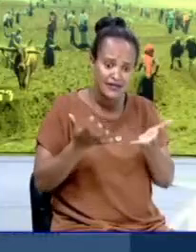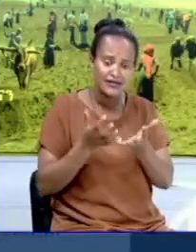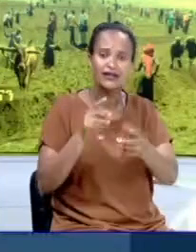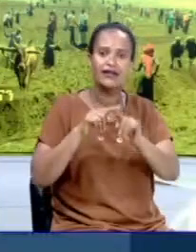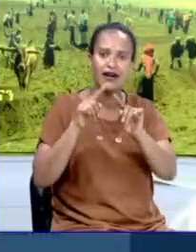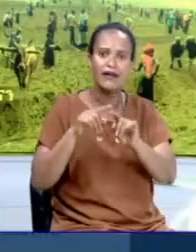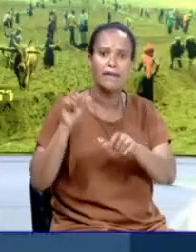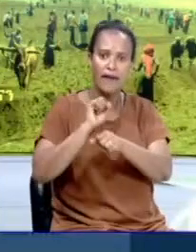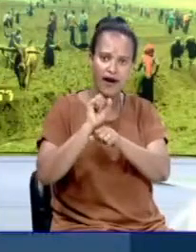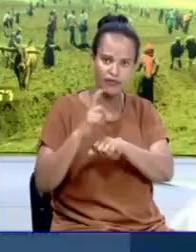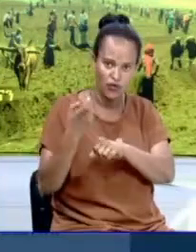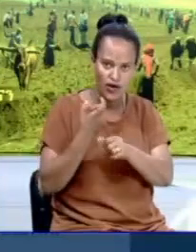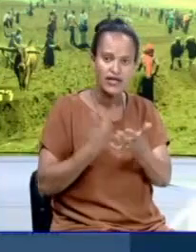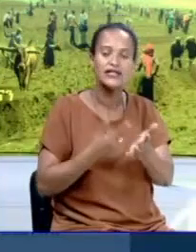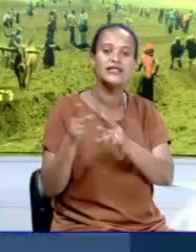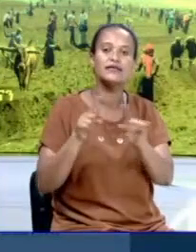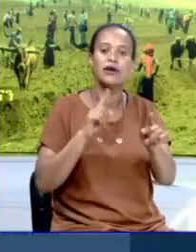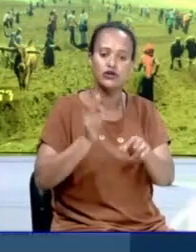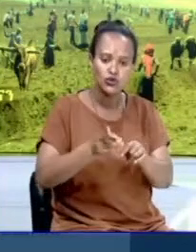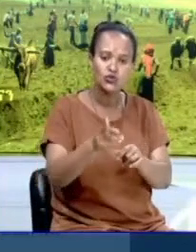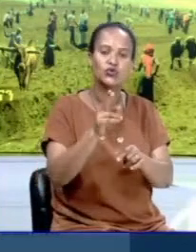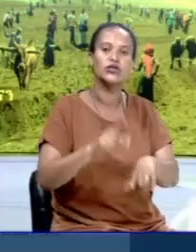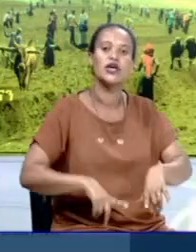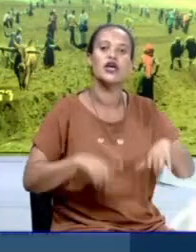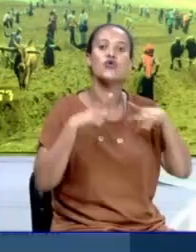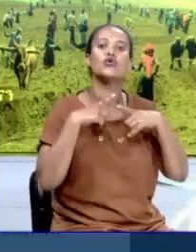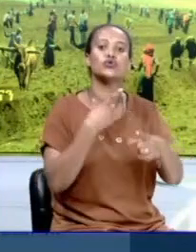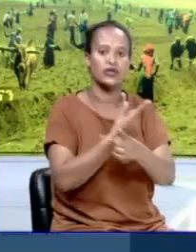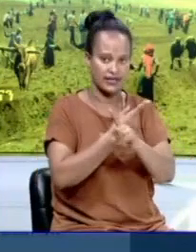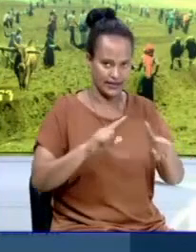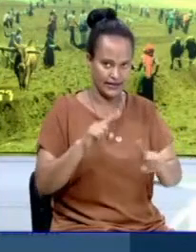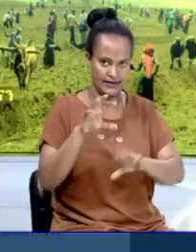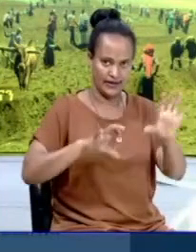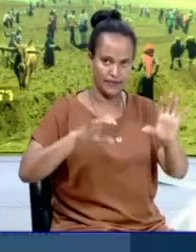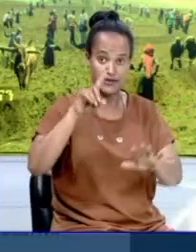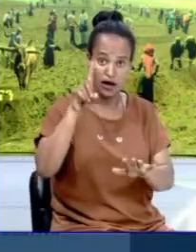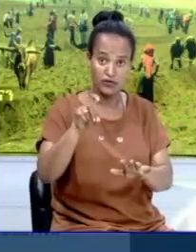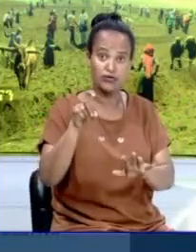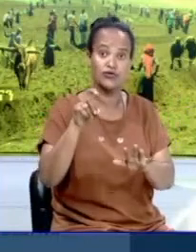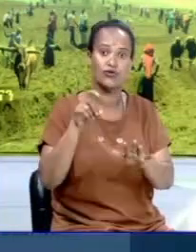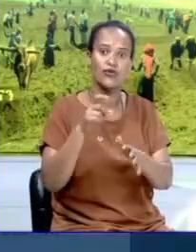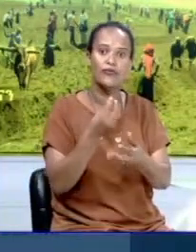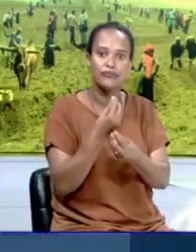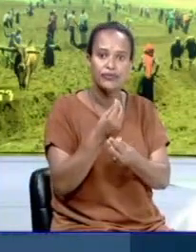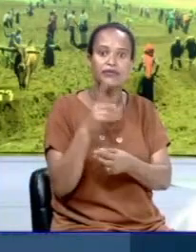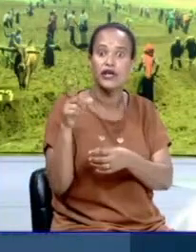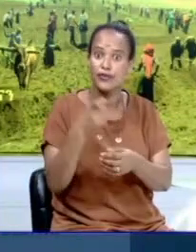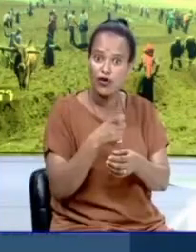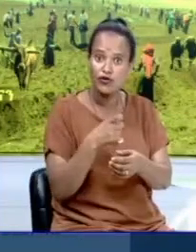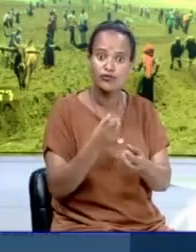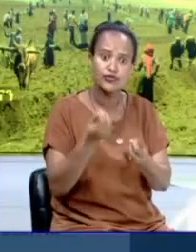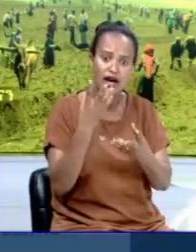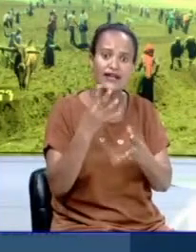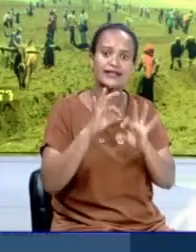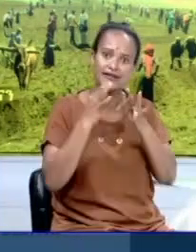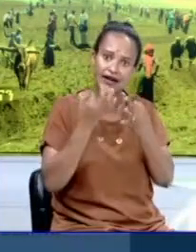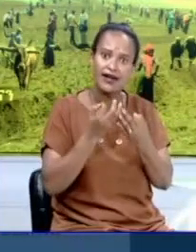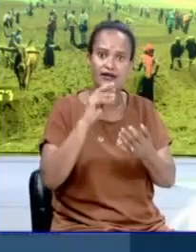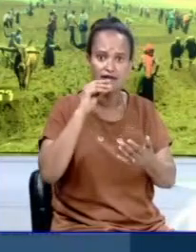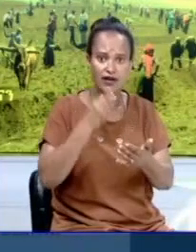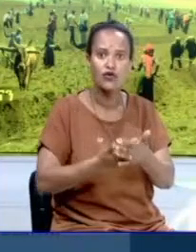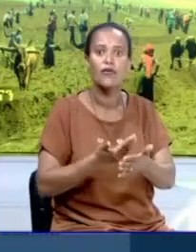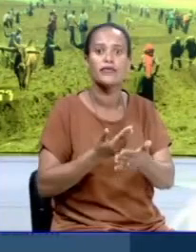ፃዕዳ መኻይን ምዃነን እዚ ድማ እቲ ህፁፅ ሂወቱ ከድሕን ክገብር ዝሓቶ ዘሎ እኽሊ ዘይምዃኑ ብዙሓት ስዳታት ደቆም